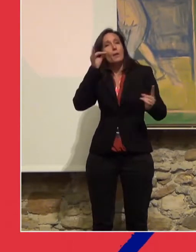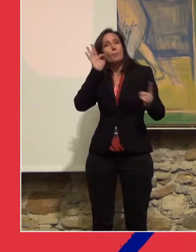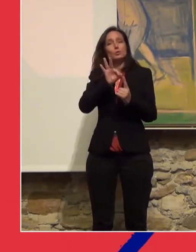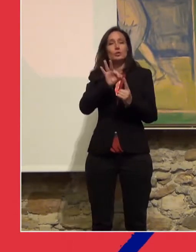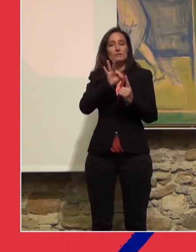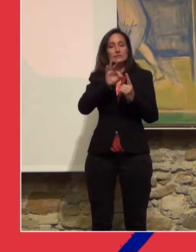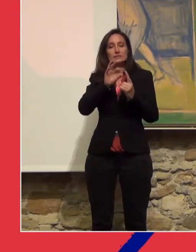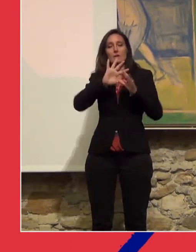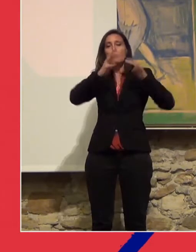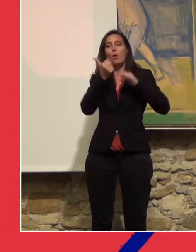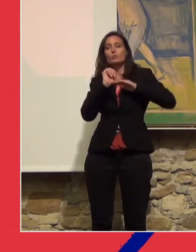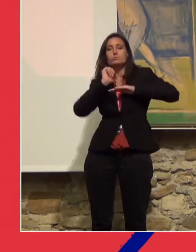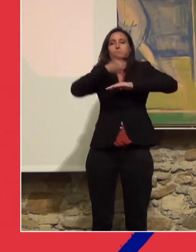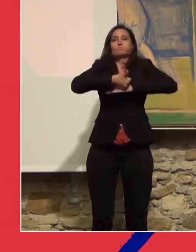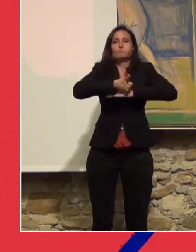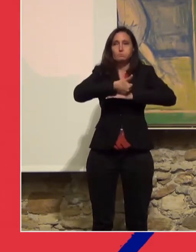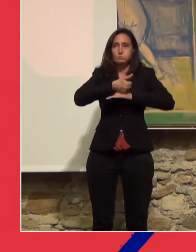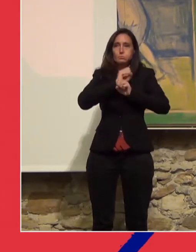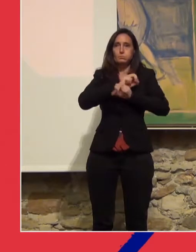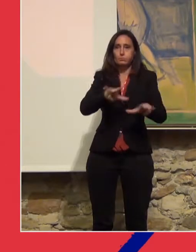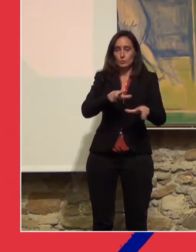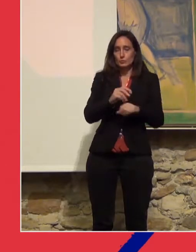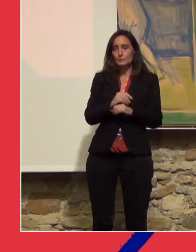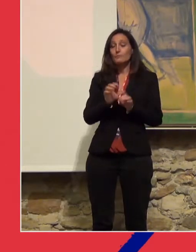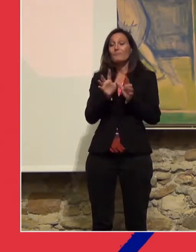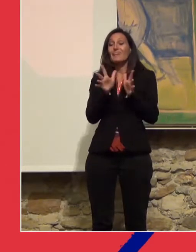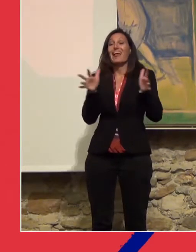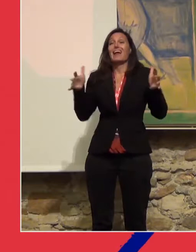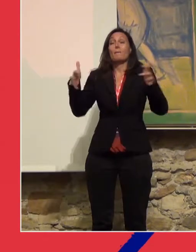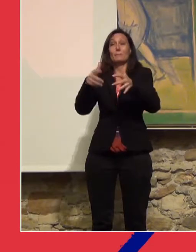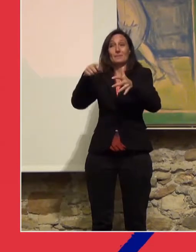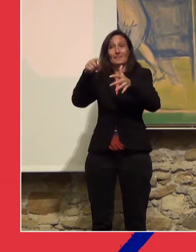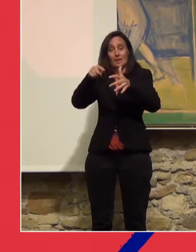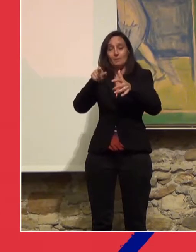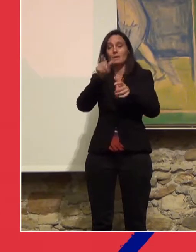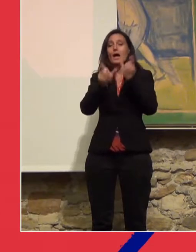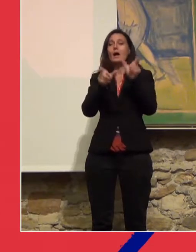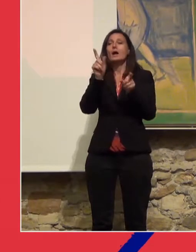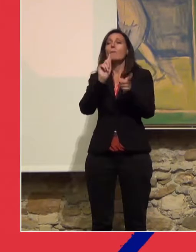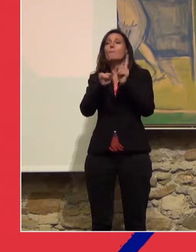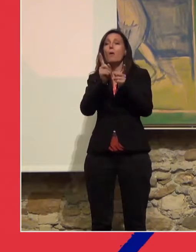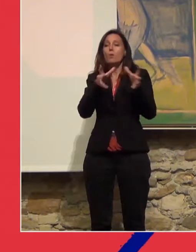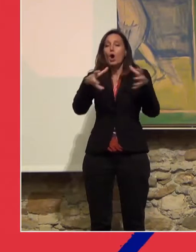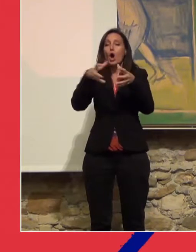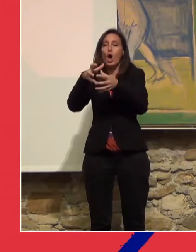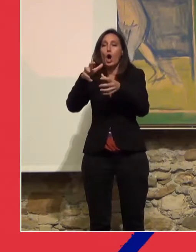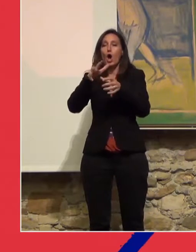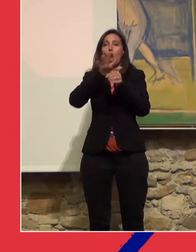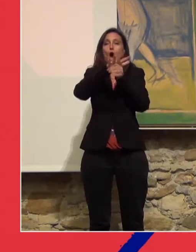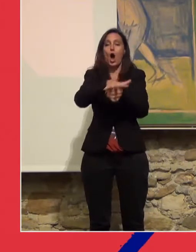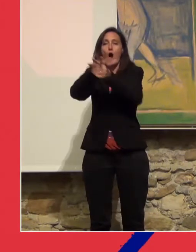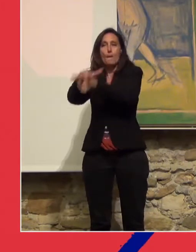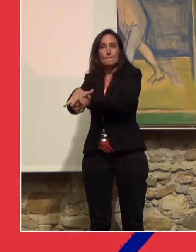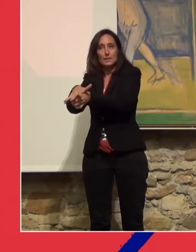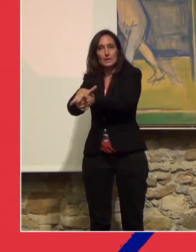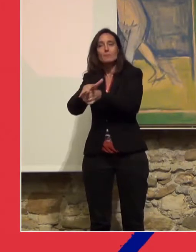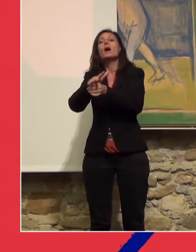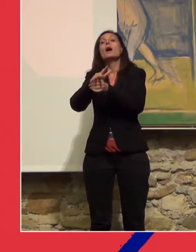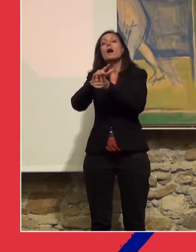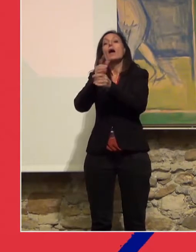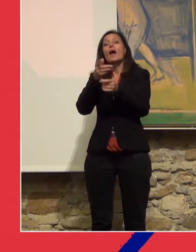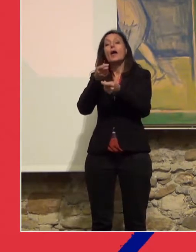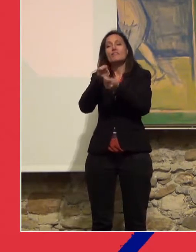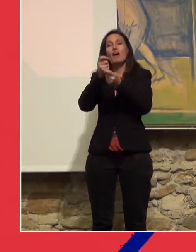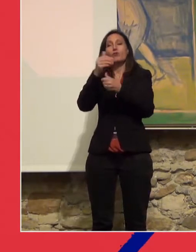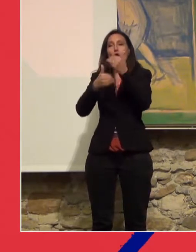peso che opprime i popoli e favorisce l'avvento di un ordine sociale diverso. Il virus ci ha spinto di fronte a un bivio